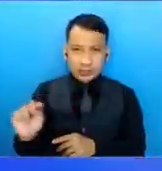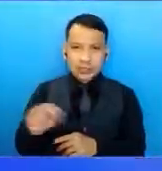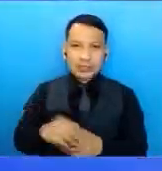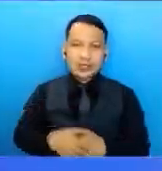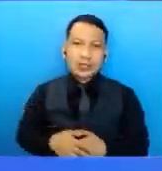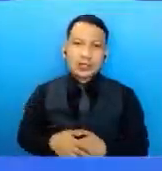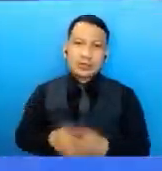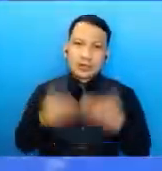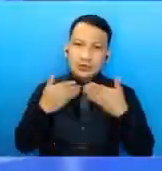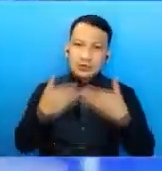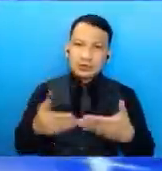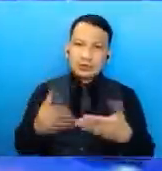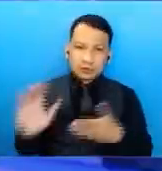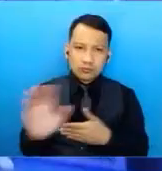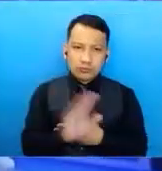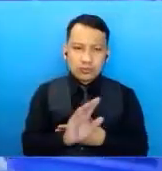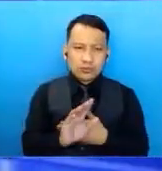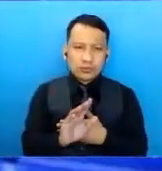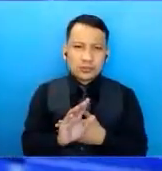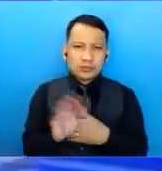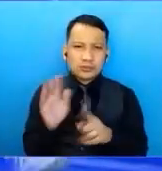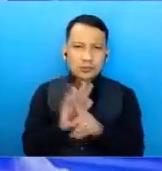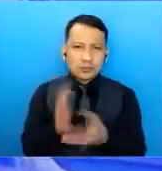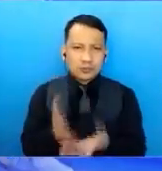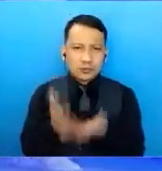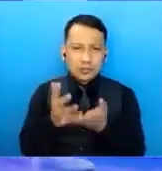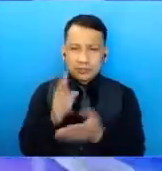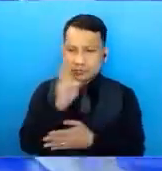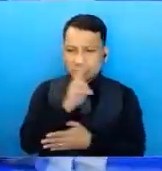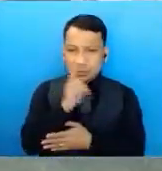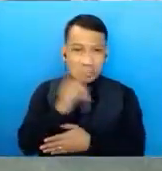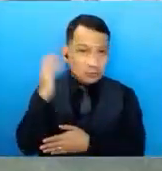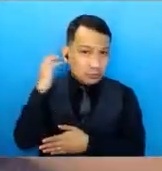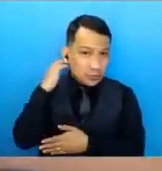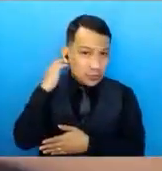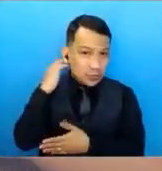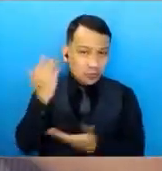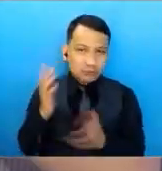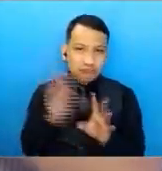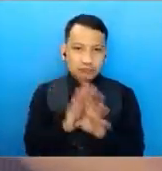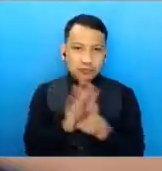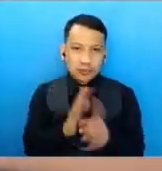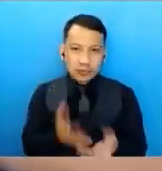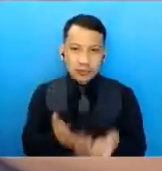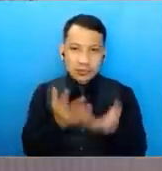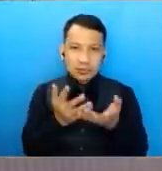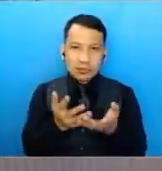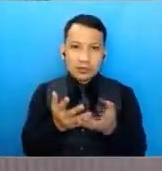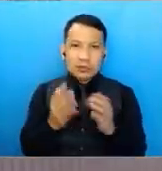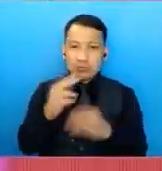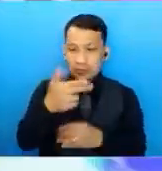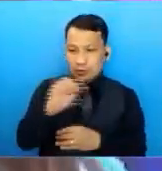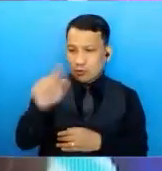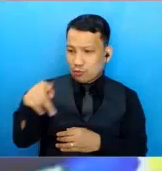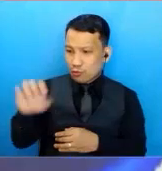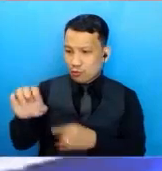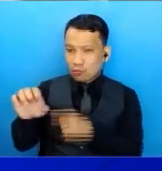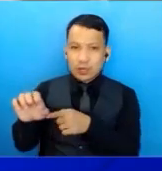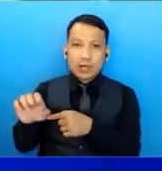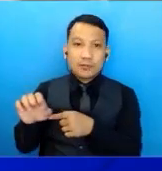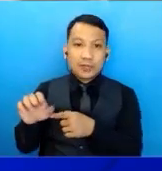Patuloy rin daw ang upward trend sa Visayas at Mindanao. Lagi ring trending ang Hope segment ng